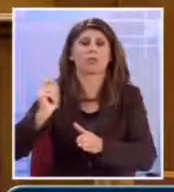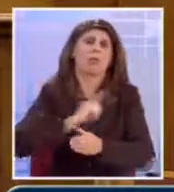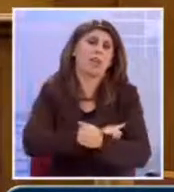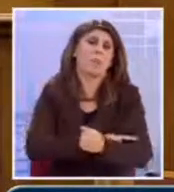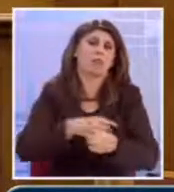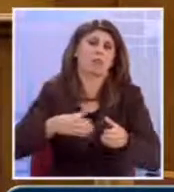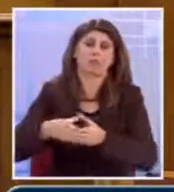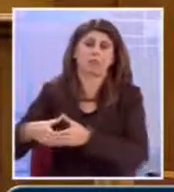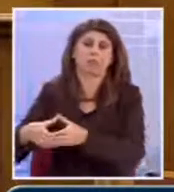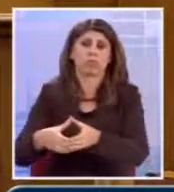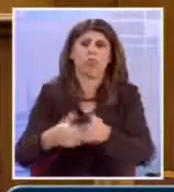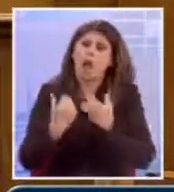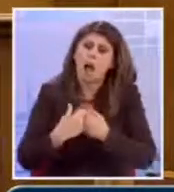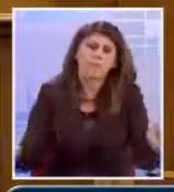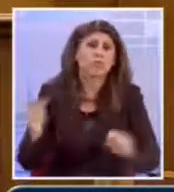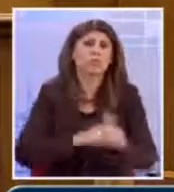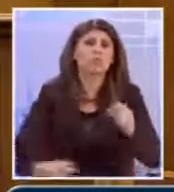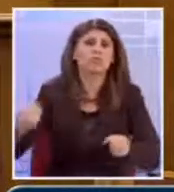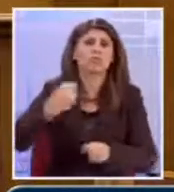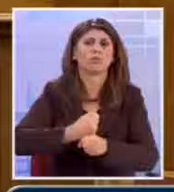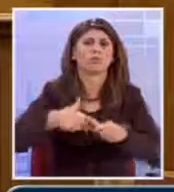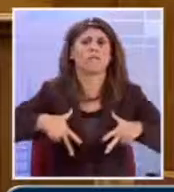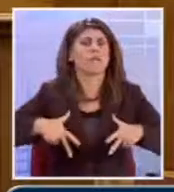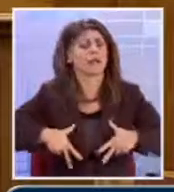ανεξάρτητα από το ποιος βρίσκεται στην κυβέρνηση.